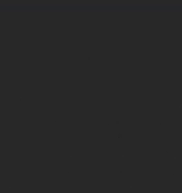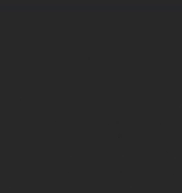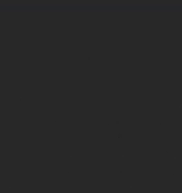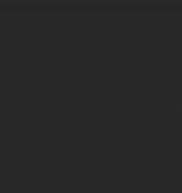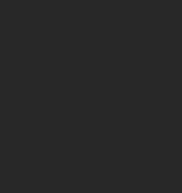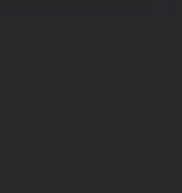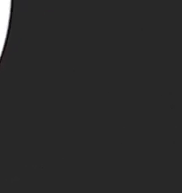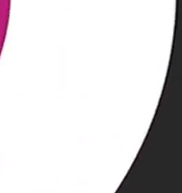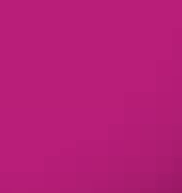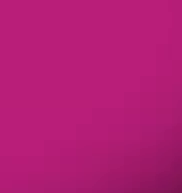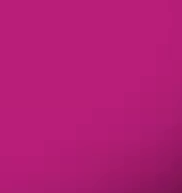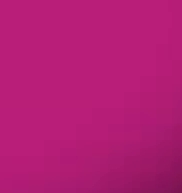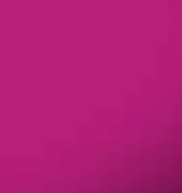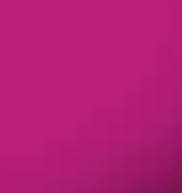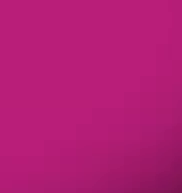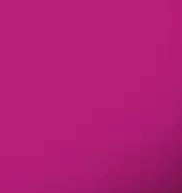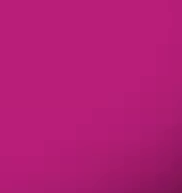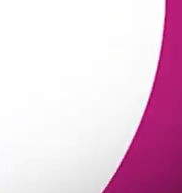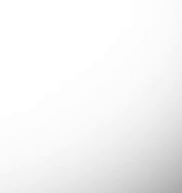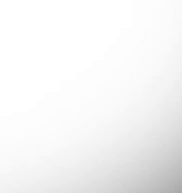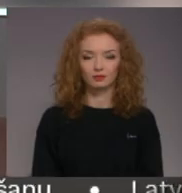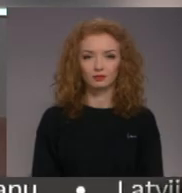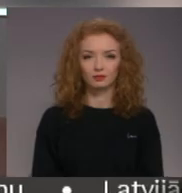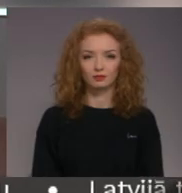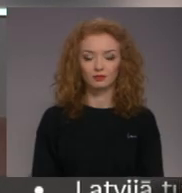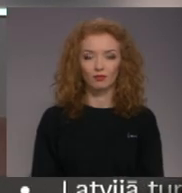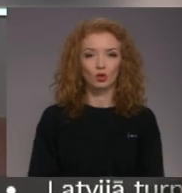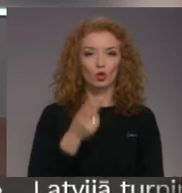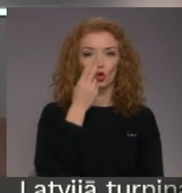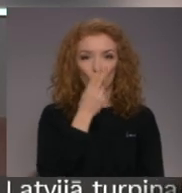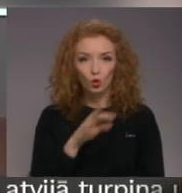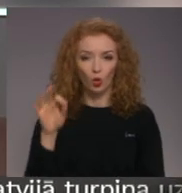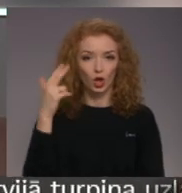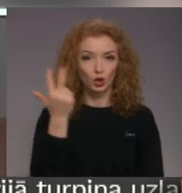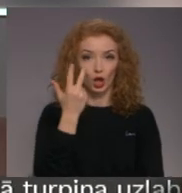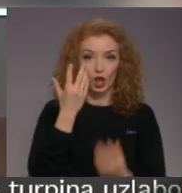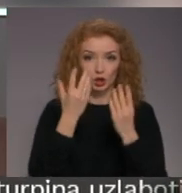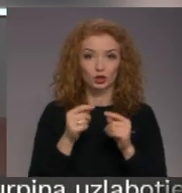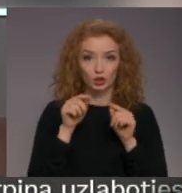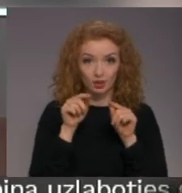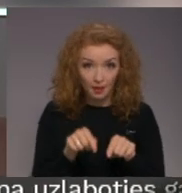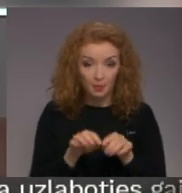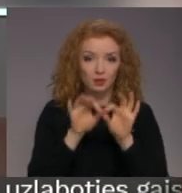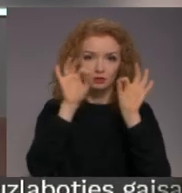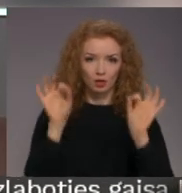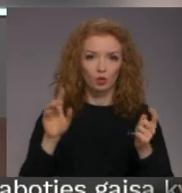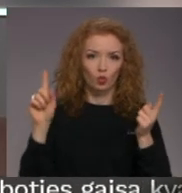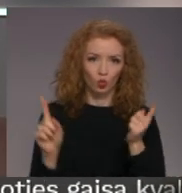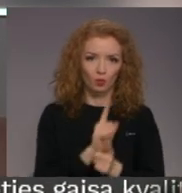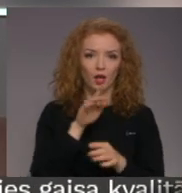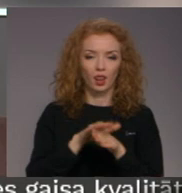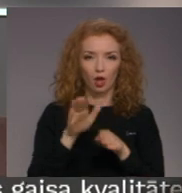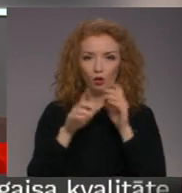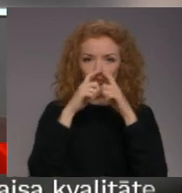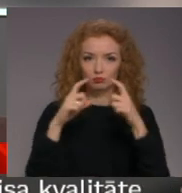Re, viss ēters ir te! No trešdienas sejas masku lietošana sabiedriskajā transportā